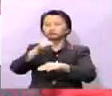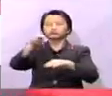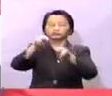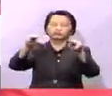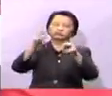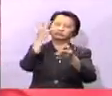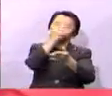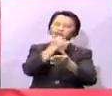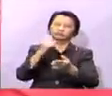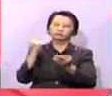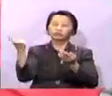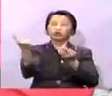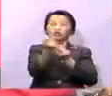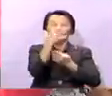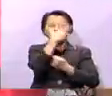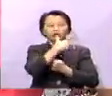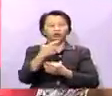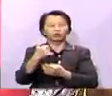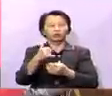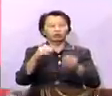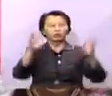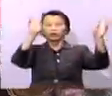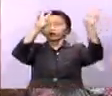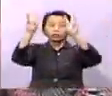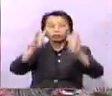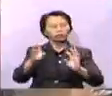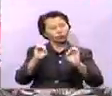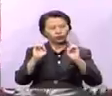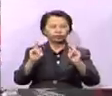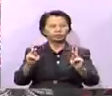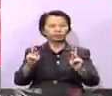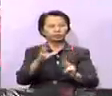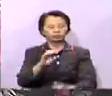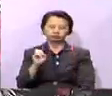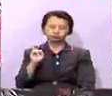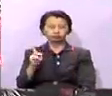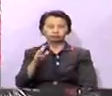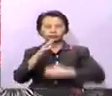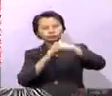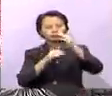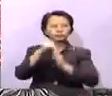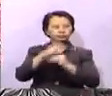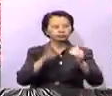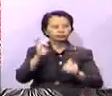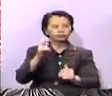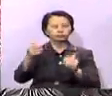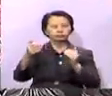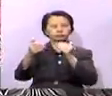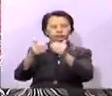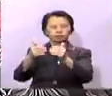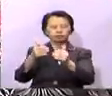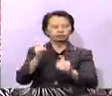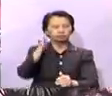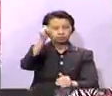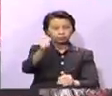keadaan semua kan cantik. So memang the weather also okay then kira okay memang selesa lah. Lagipun dekat lah transport nak